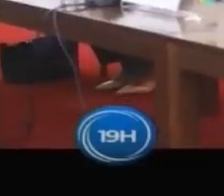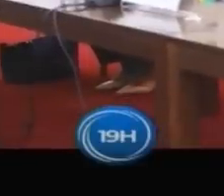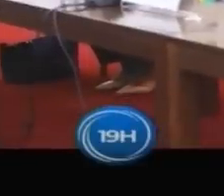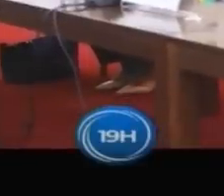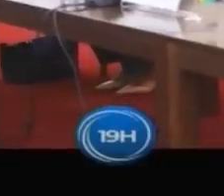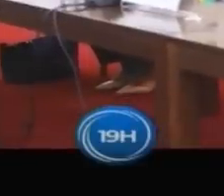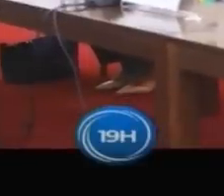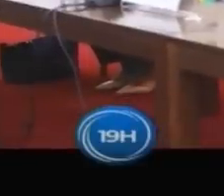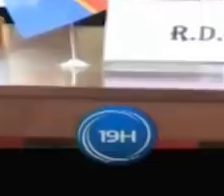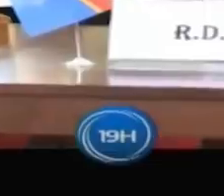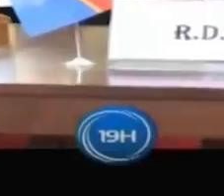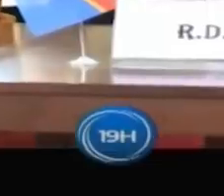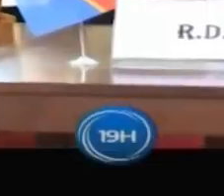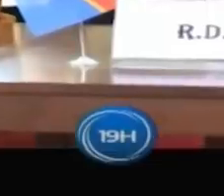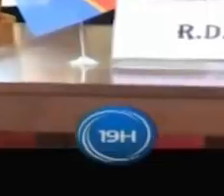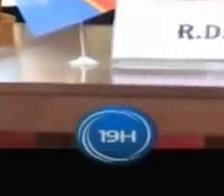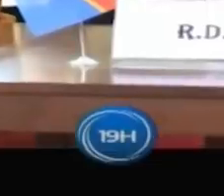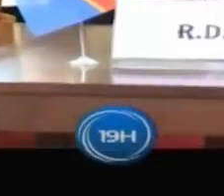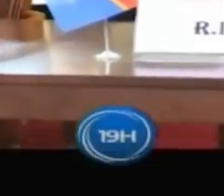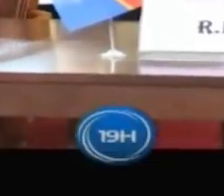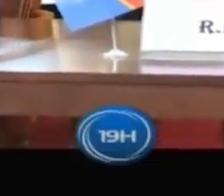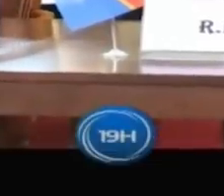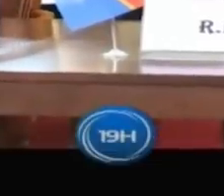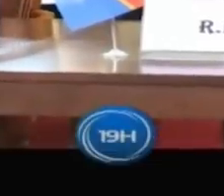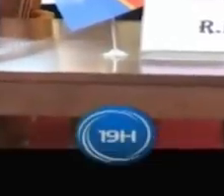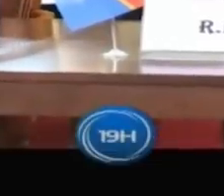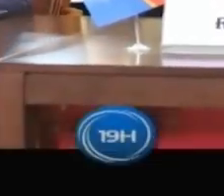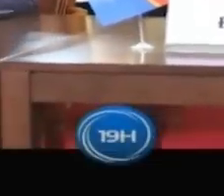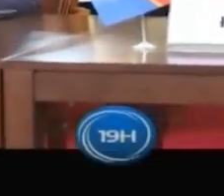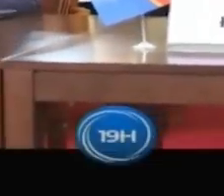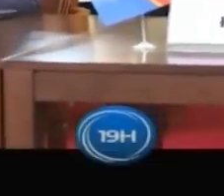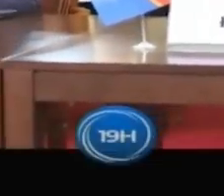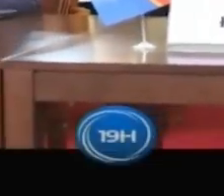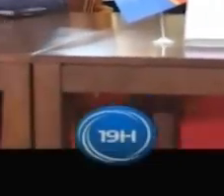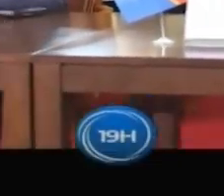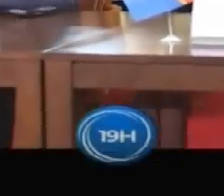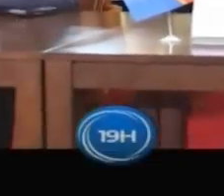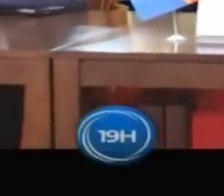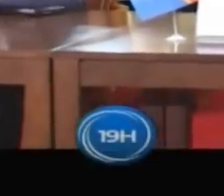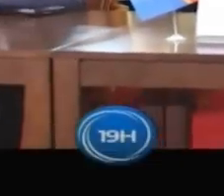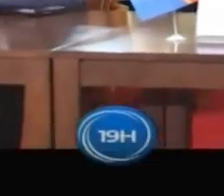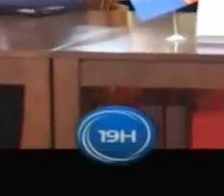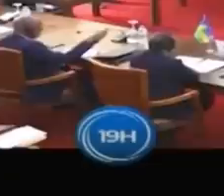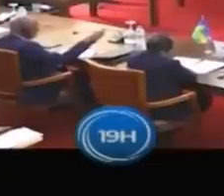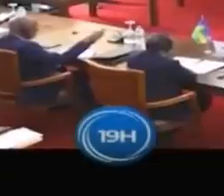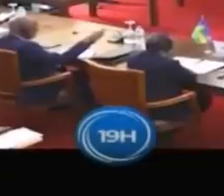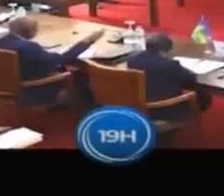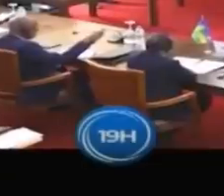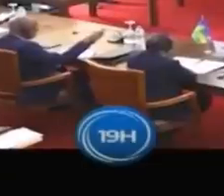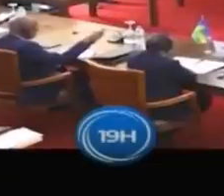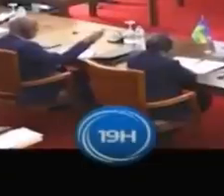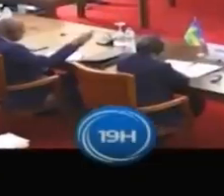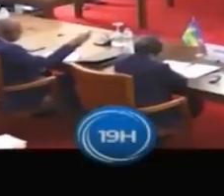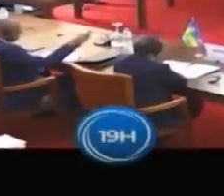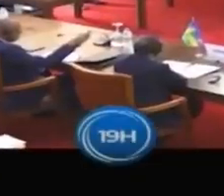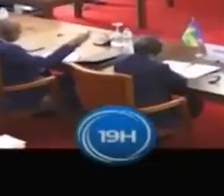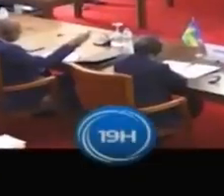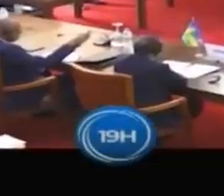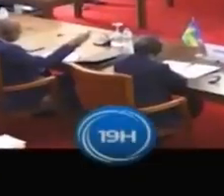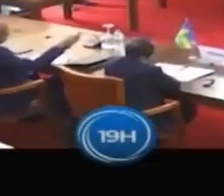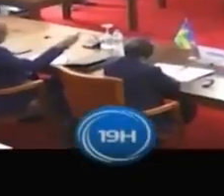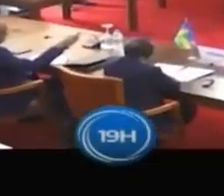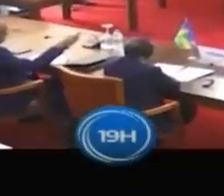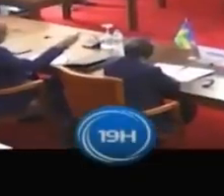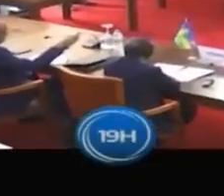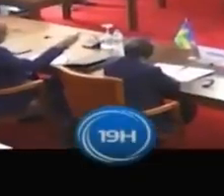cessation immédiate des hostilités, le retrait de M23 et l'appel au déploiement rapide de la force régionale dans le cadre du processus